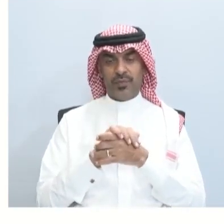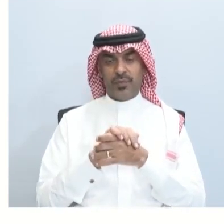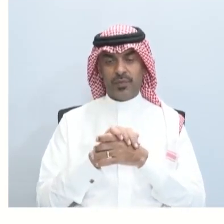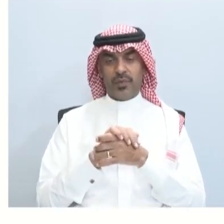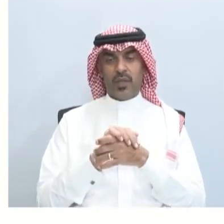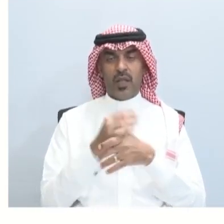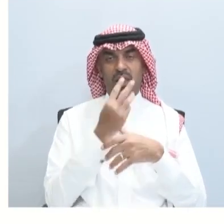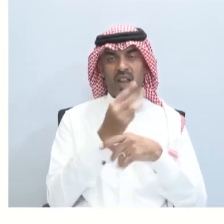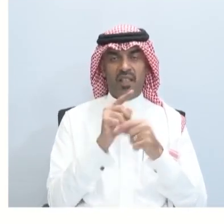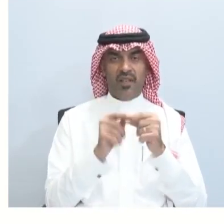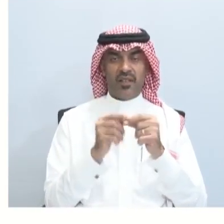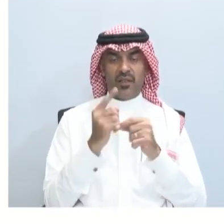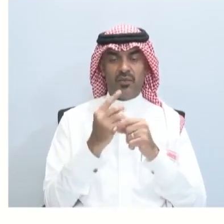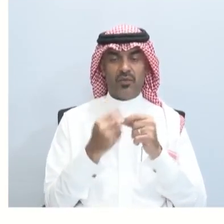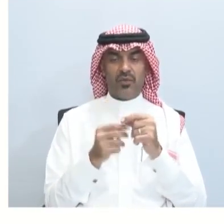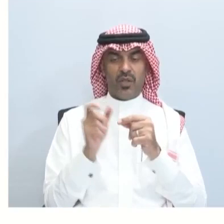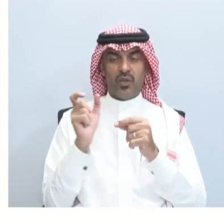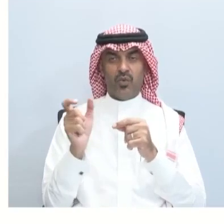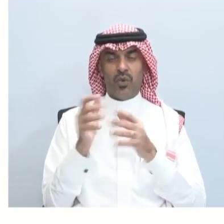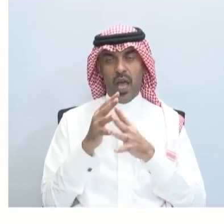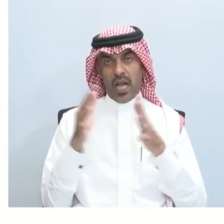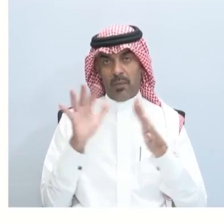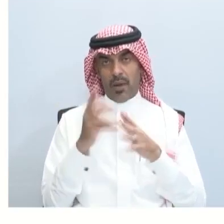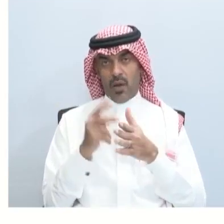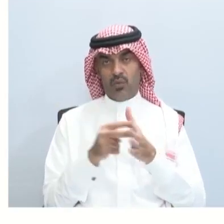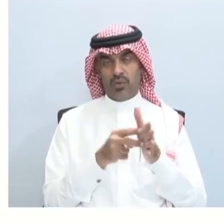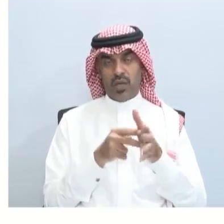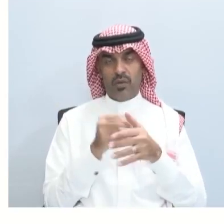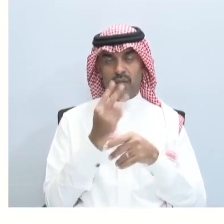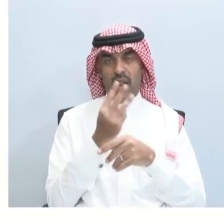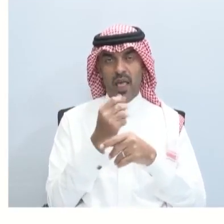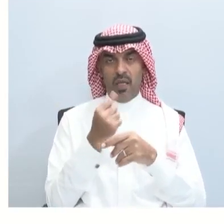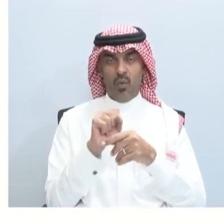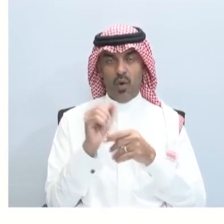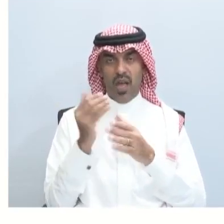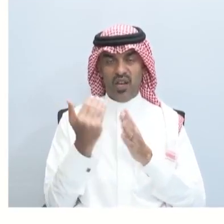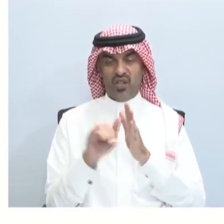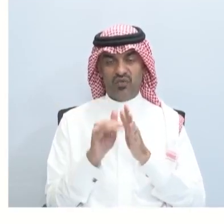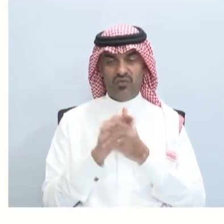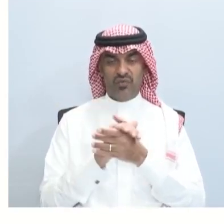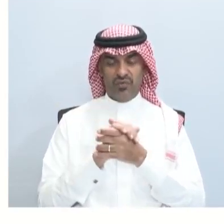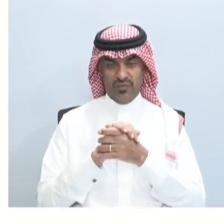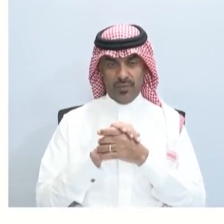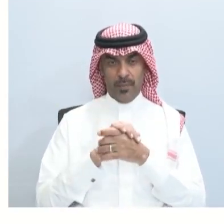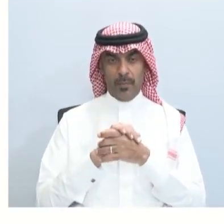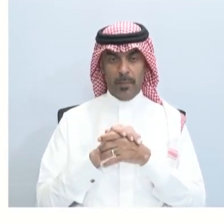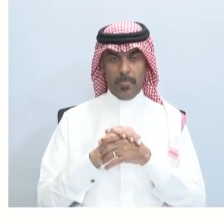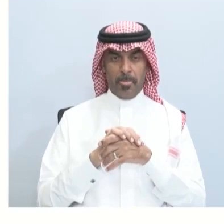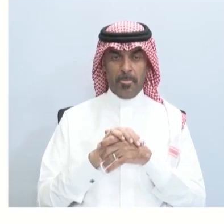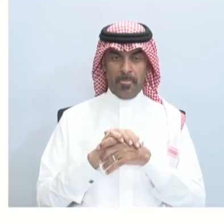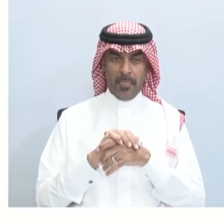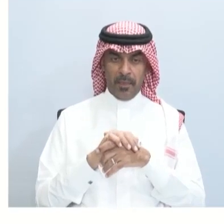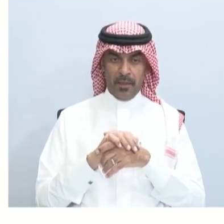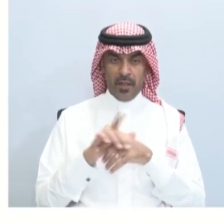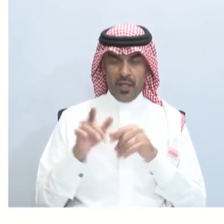الطرف الايسر ثلاثه ونصف اذا نون اكبر منها او تساوي ثلاثه ونصف هذا هو الحل للتحقق من